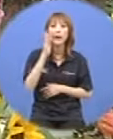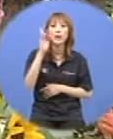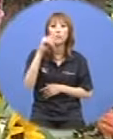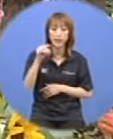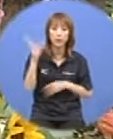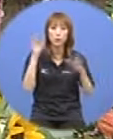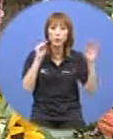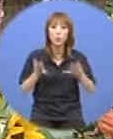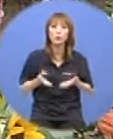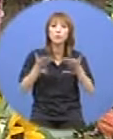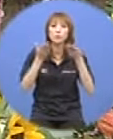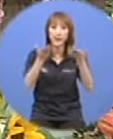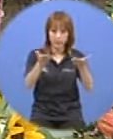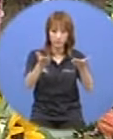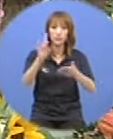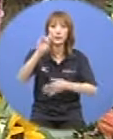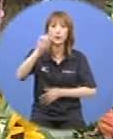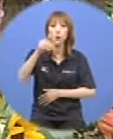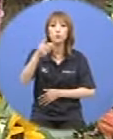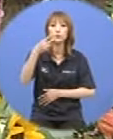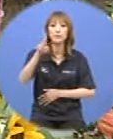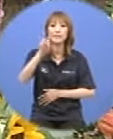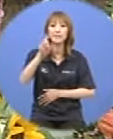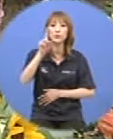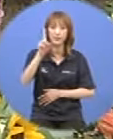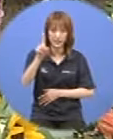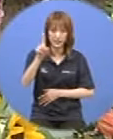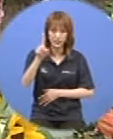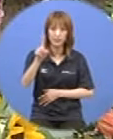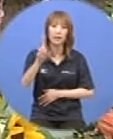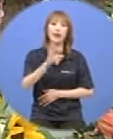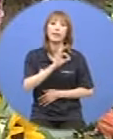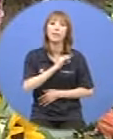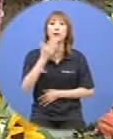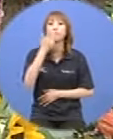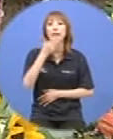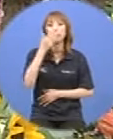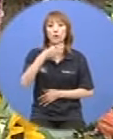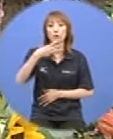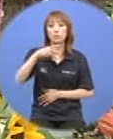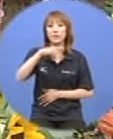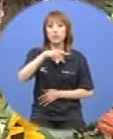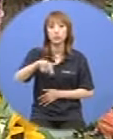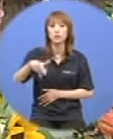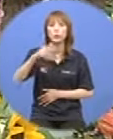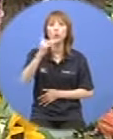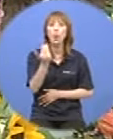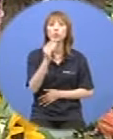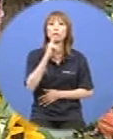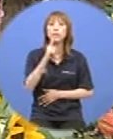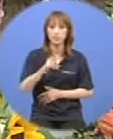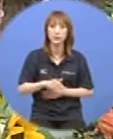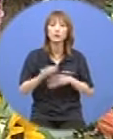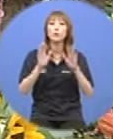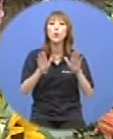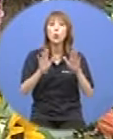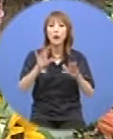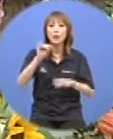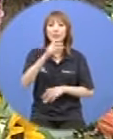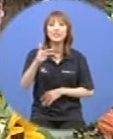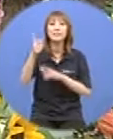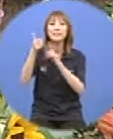和歌山県の情報をお伝えする紀の国21、テレビ和歌山アナウンサーの佐藤瑞穂です。さて今日は仁坂知